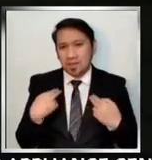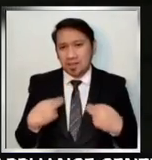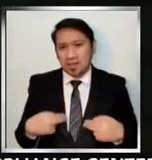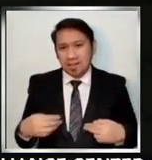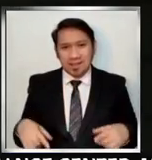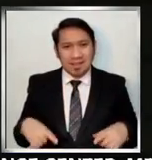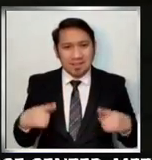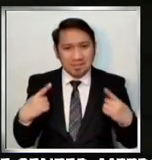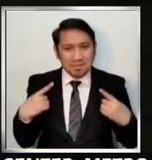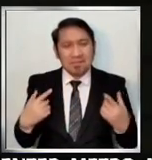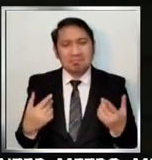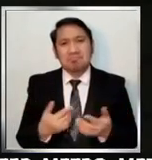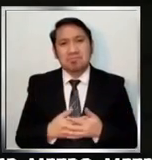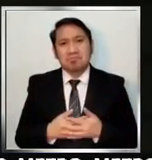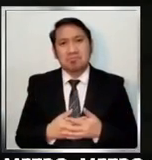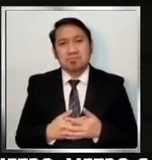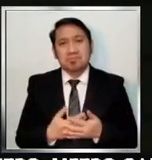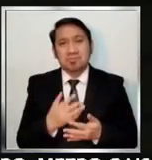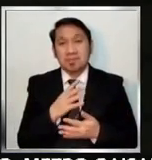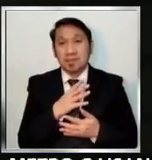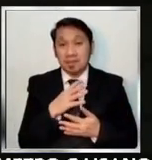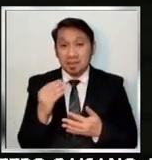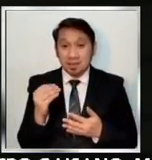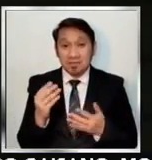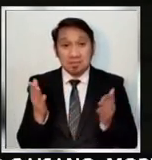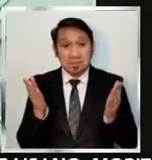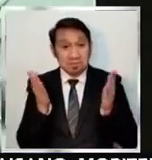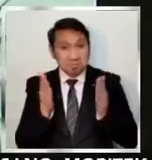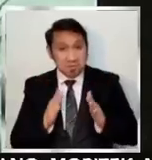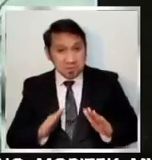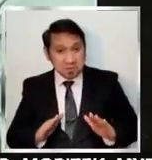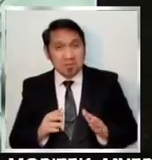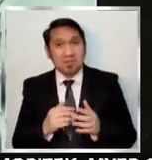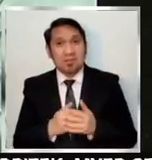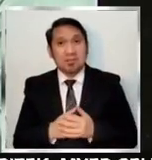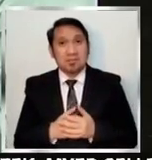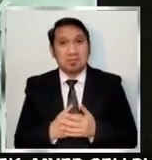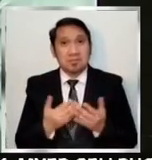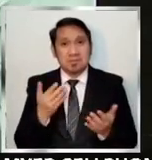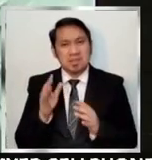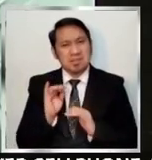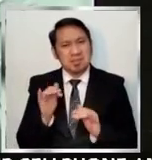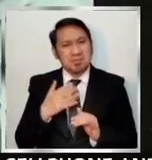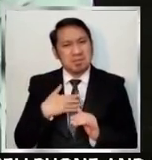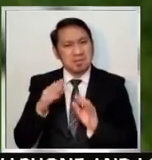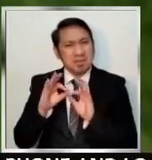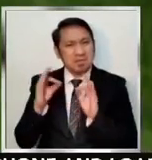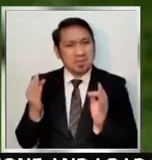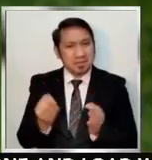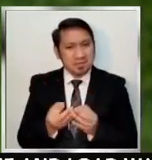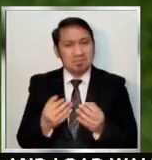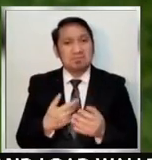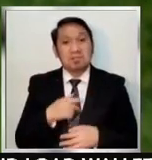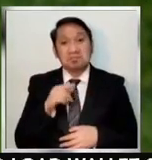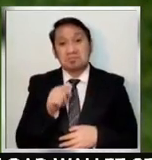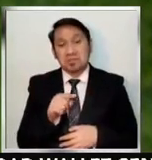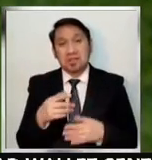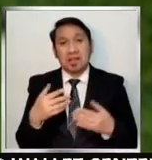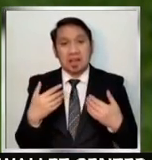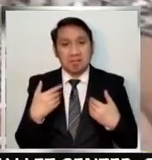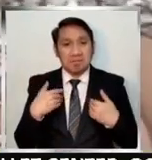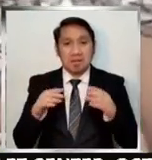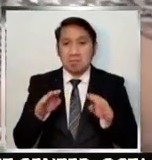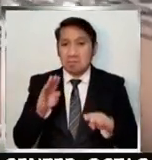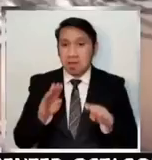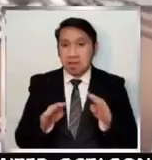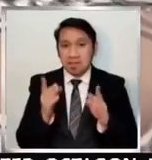biggest percentage po ng pagkaliit ng bewang ko, genetics. Bahagi ng lifestyle ni Jillian ang pagkakaroon ng balanced diet with proper